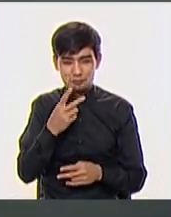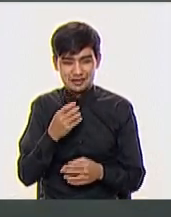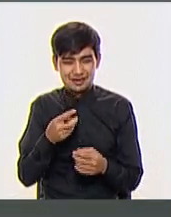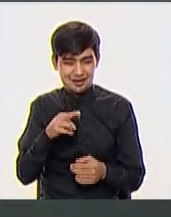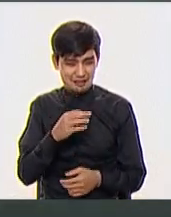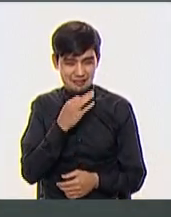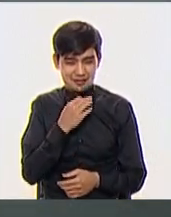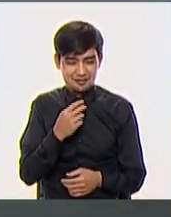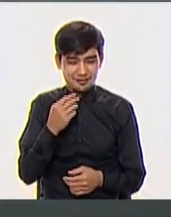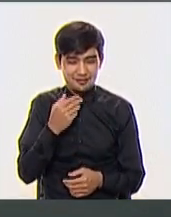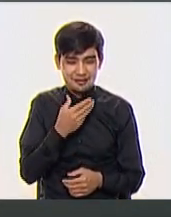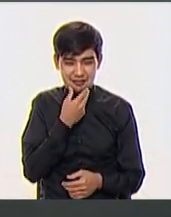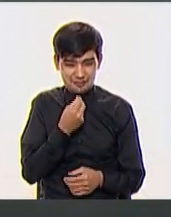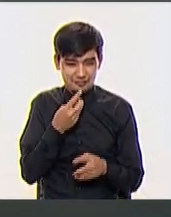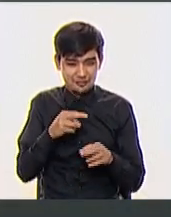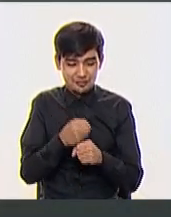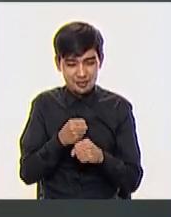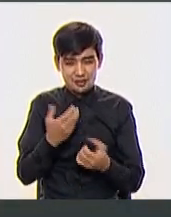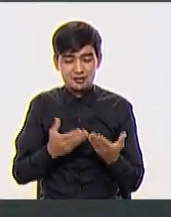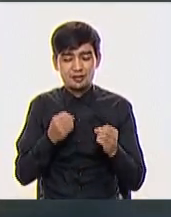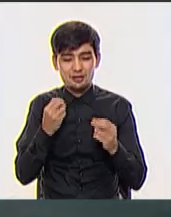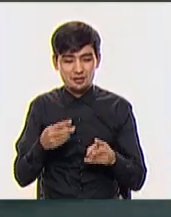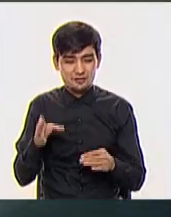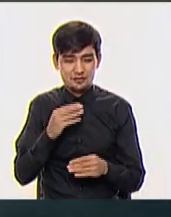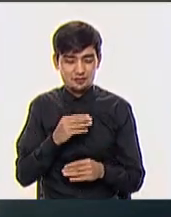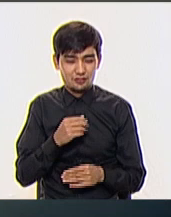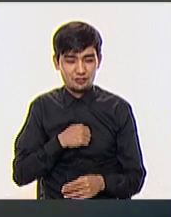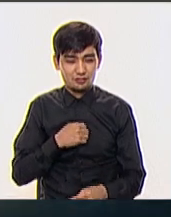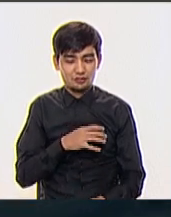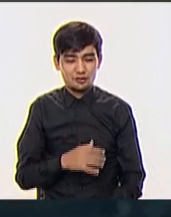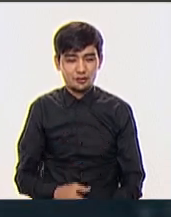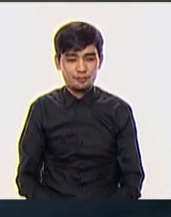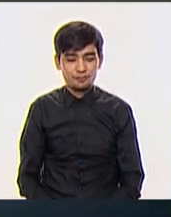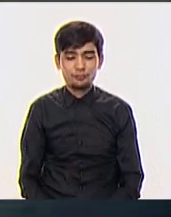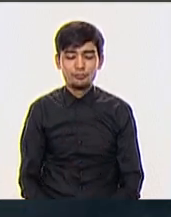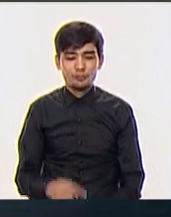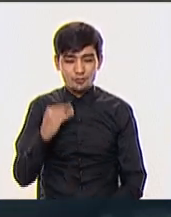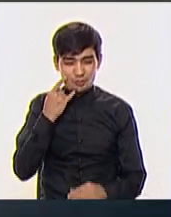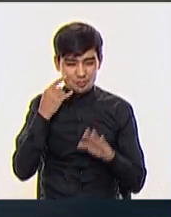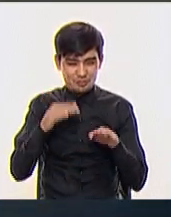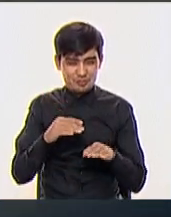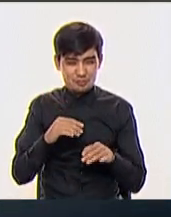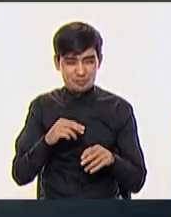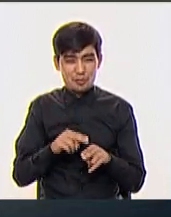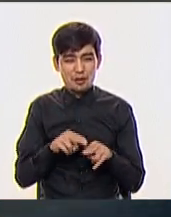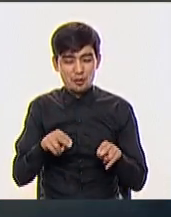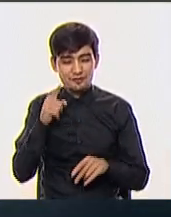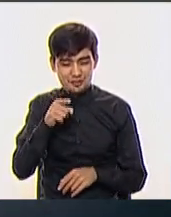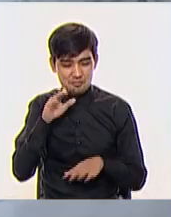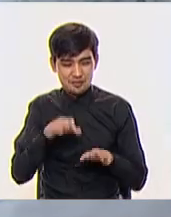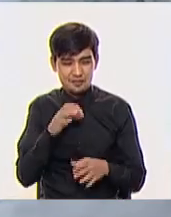алып, автобустарды басқа мақсаттарда жұмсап жіберді ме деп күдіктенді. Петропавлск. Ваш автобус уже